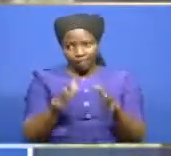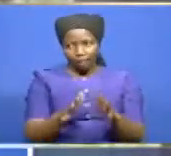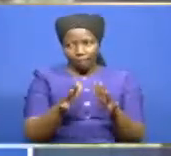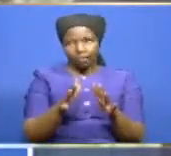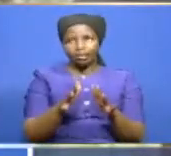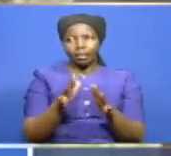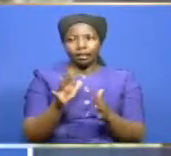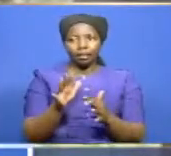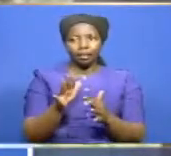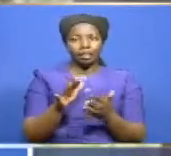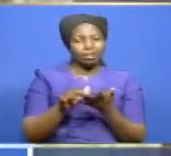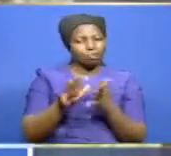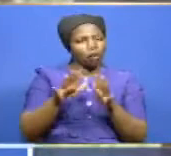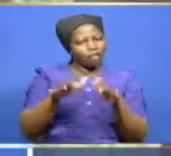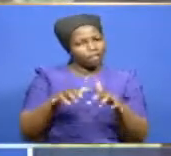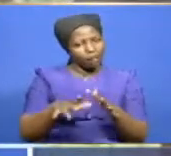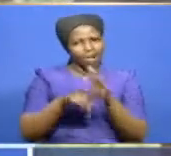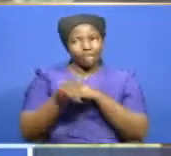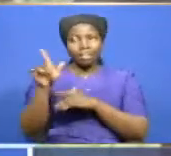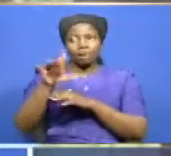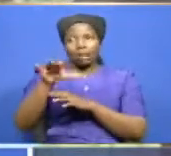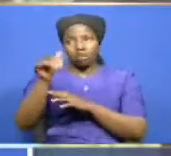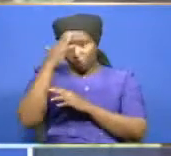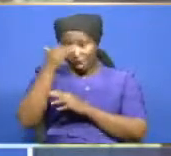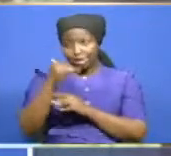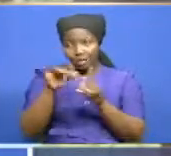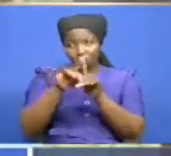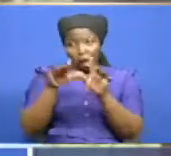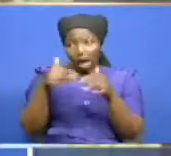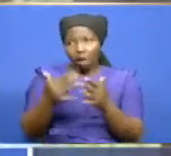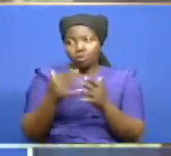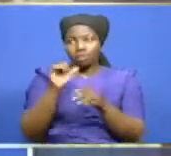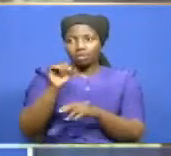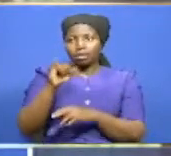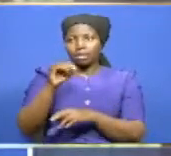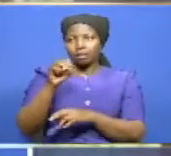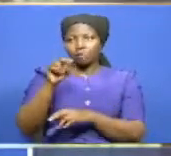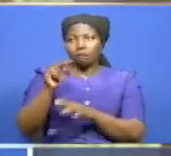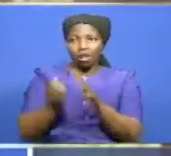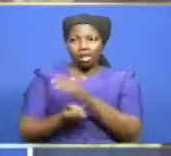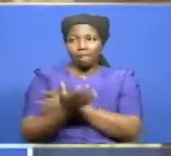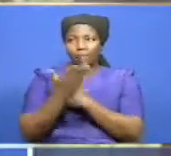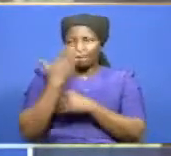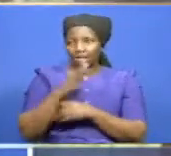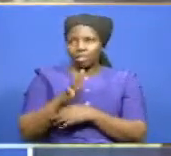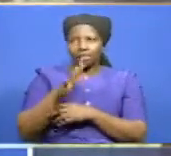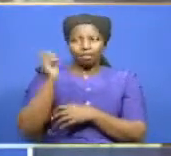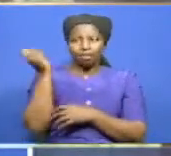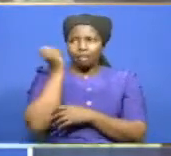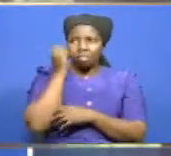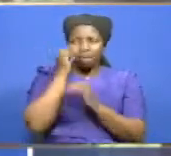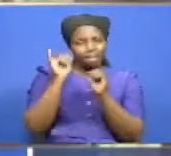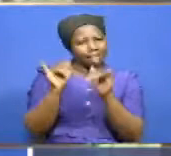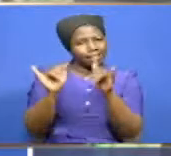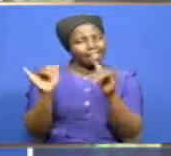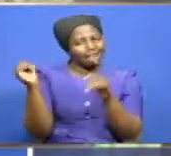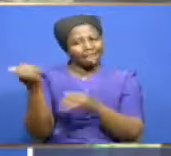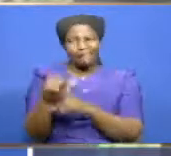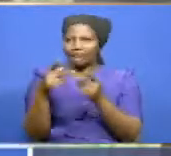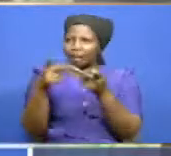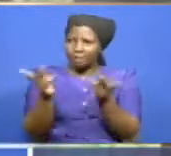sana wakulima wote katika Laikipia, sababu kama Simon alivyotuelezea hakuna mahali ambapo nyuki haezi kaa. Borake kuwe na ile kitu